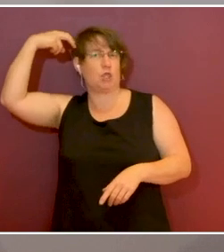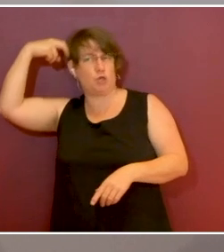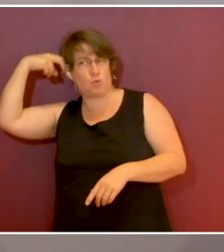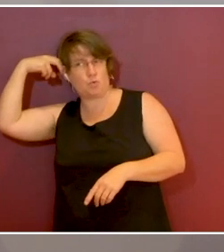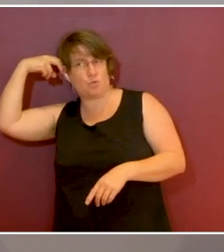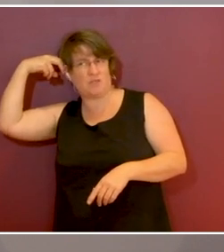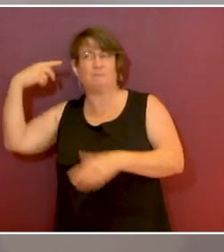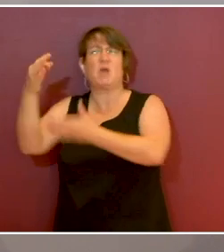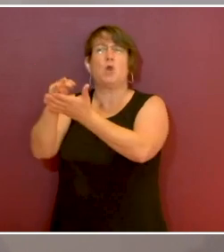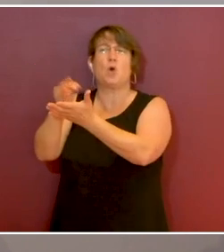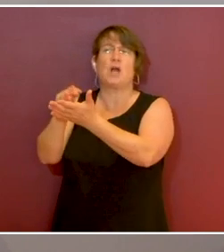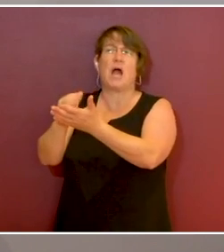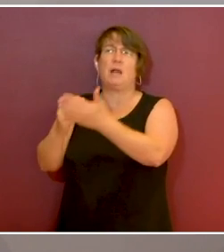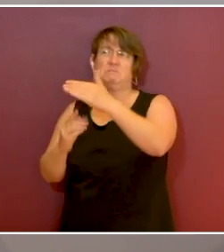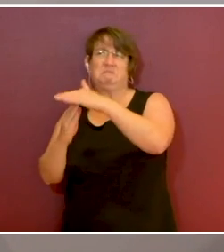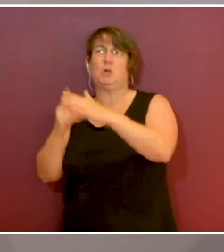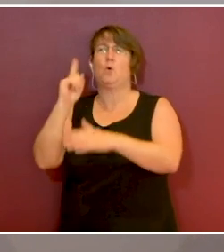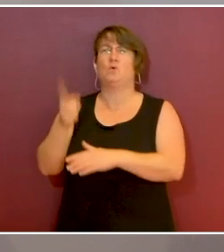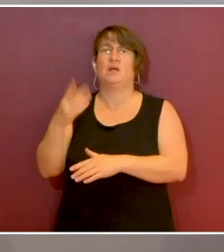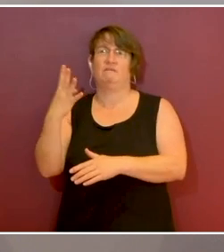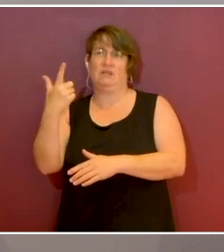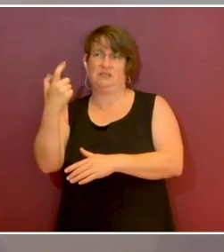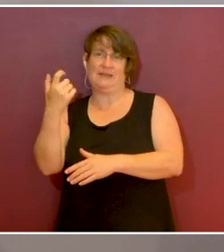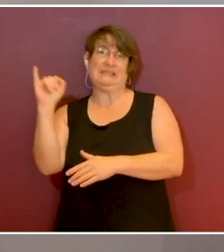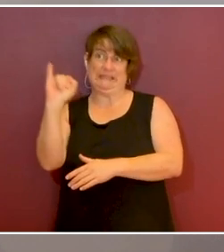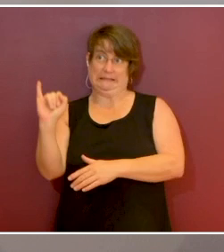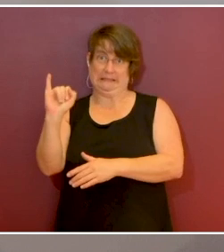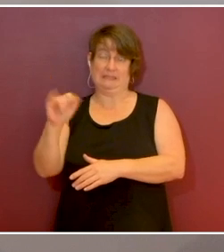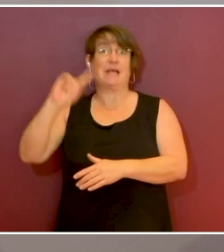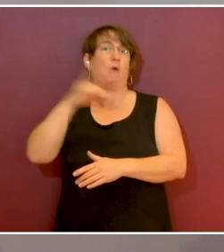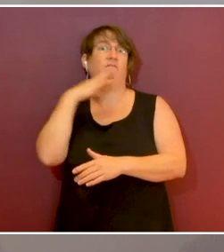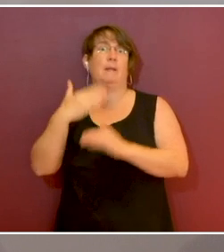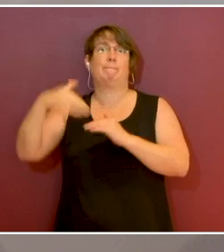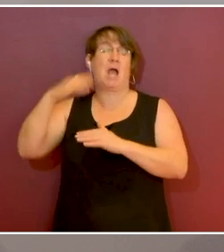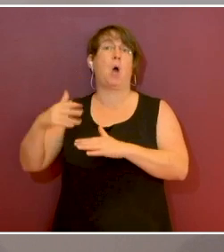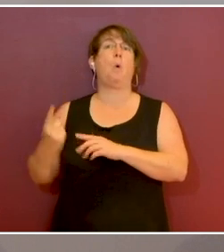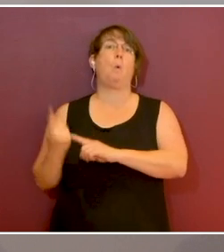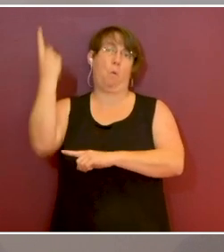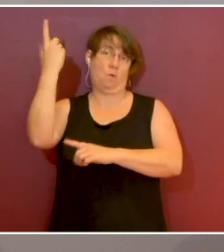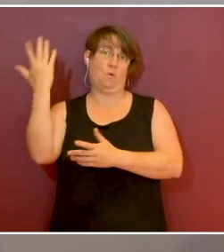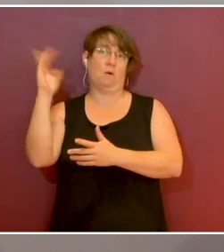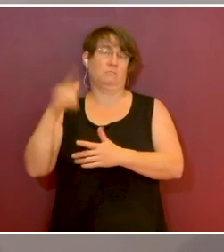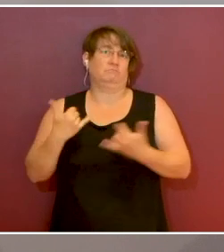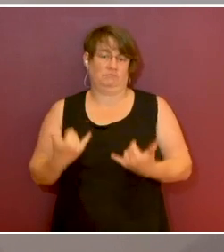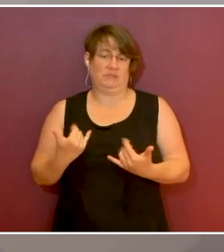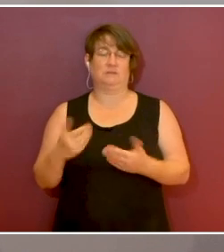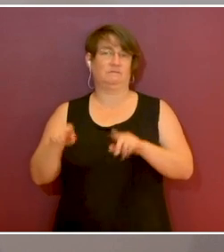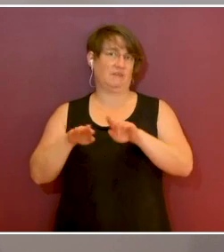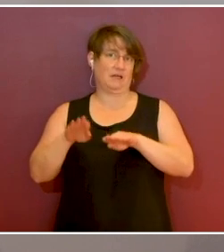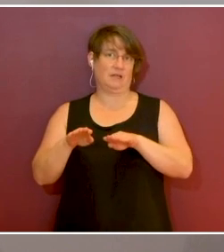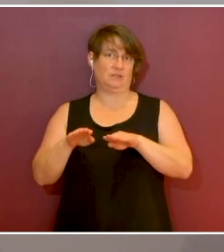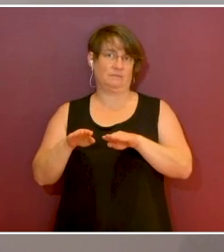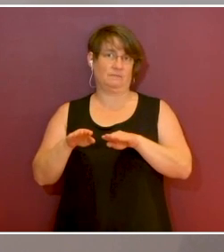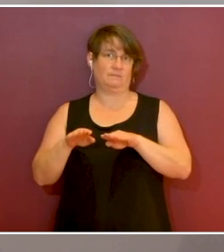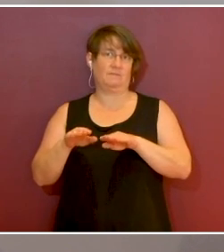bis 124, also auch deutlich höher als jetzt. Was kann man zu den Studien sagen? Bei Safe Kids